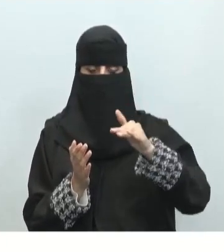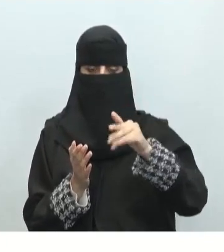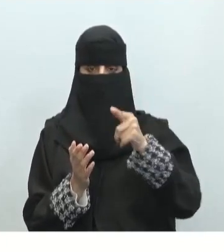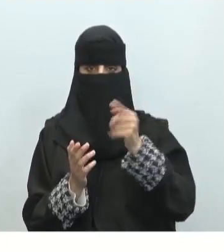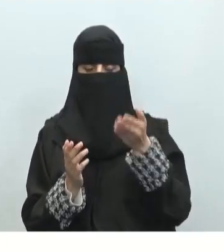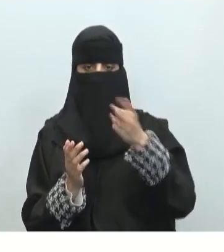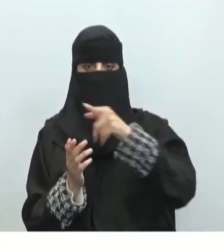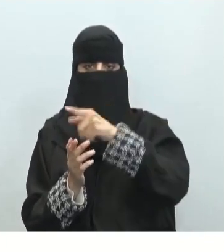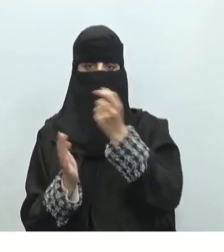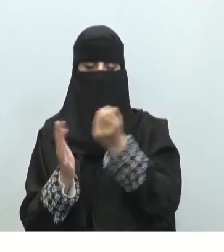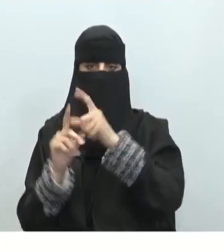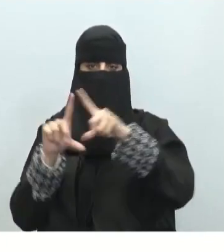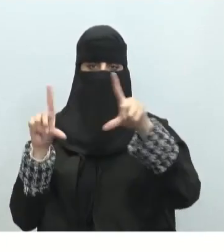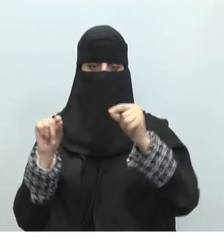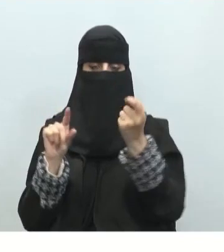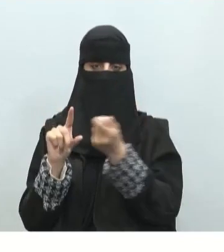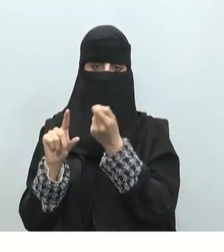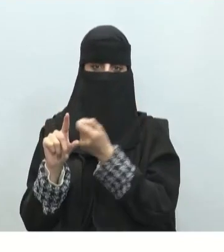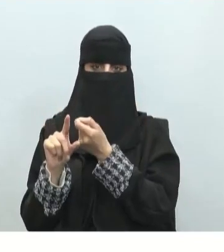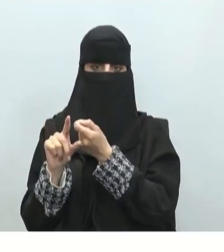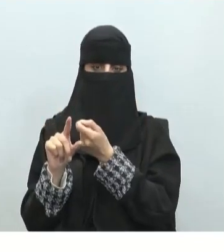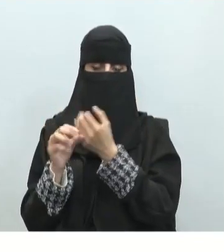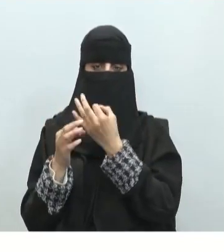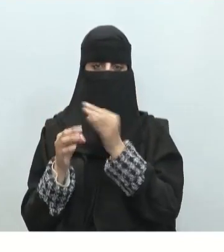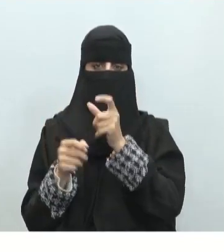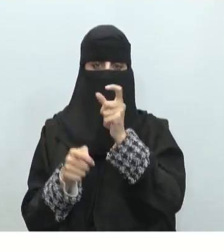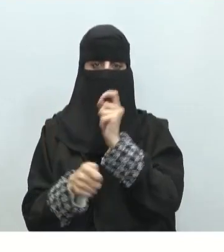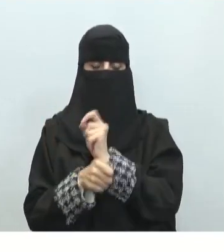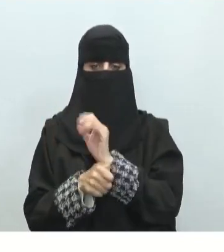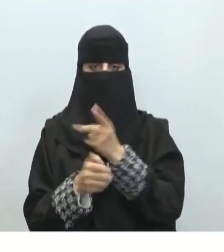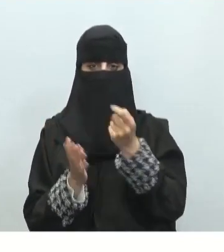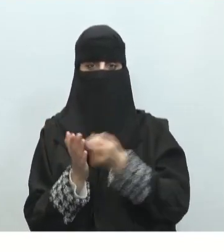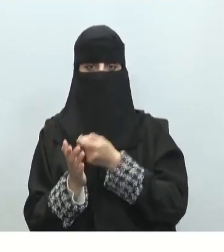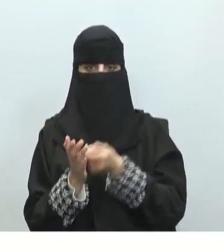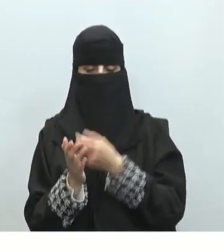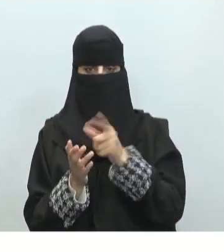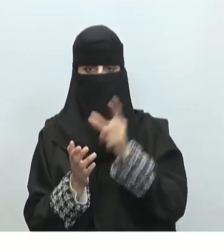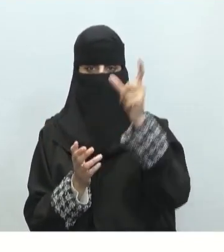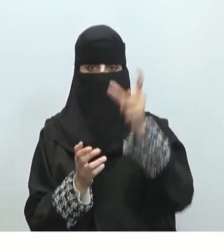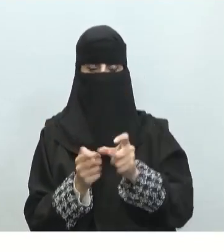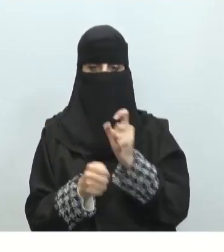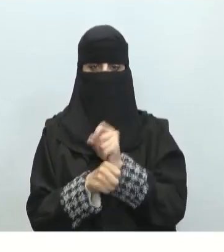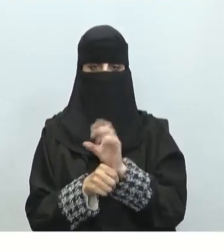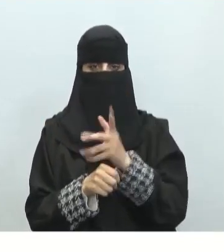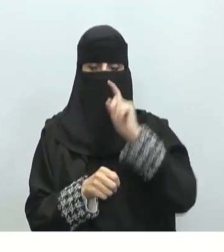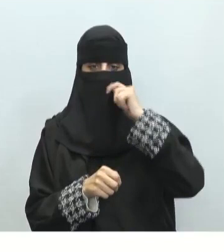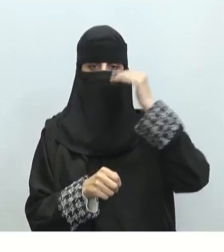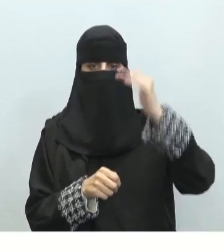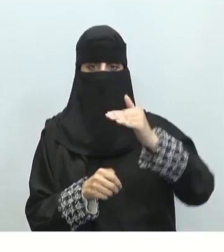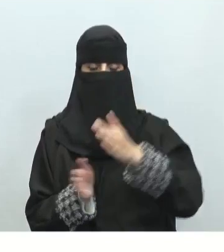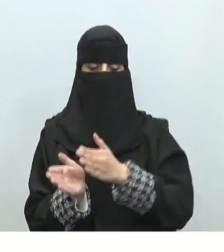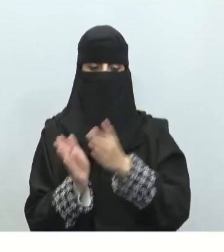اتينا بفعل وفاعل يكتب الولد على الصبوره